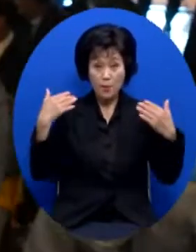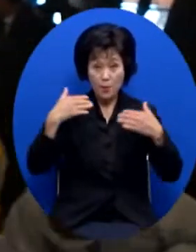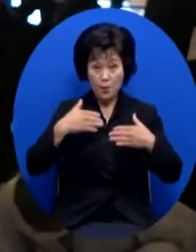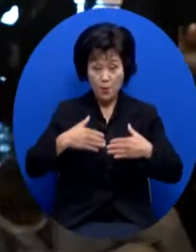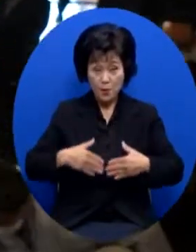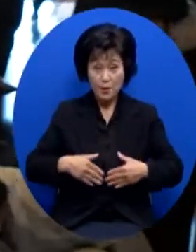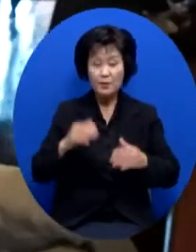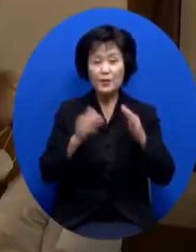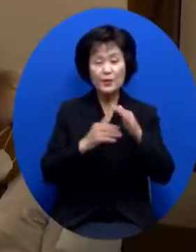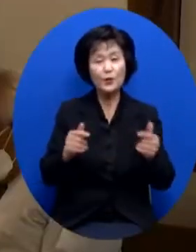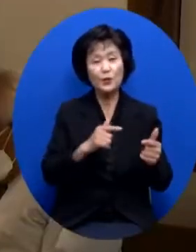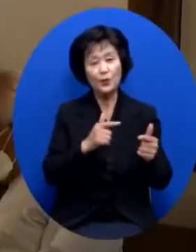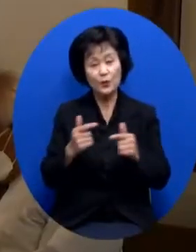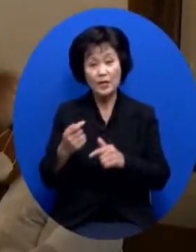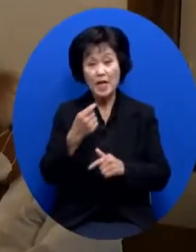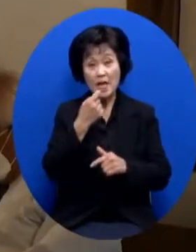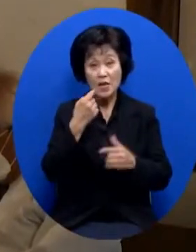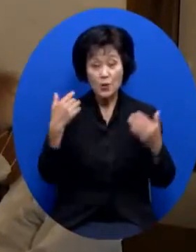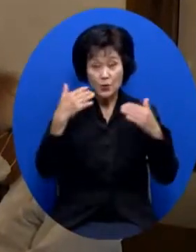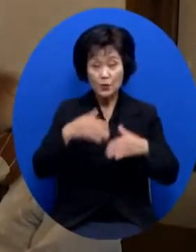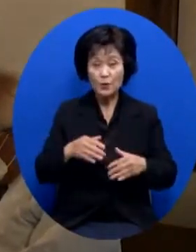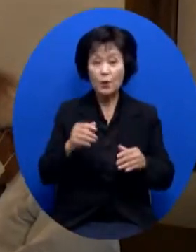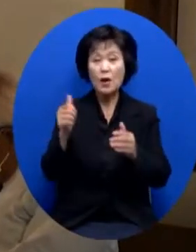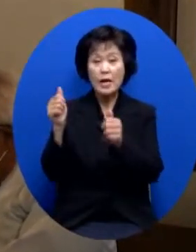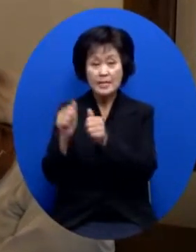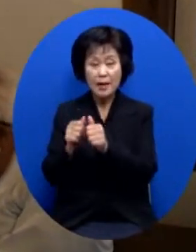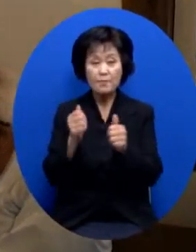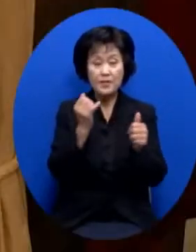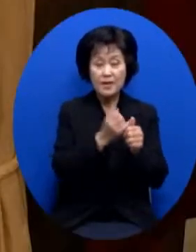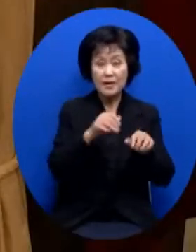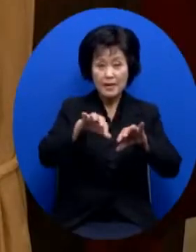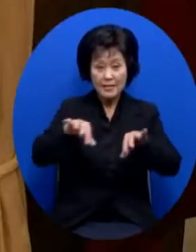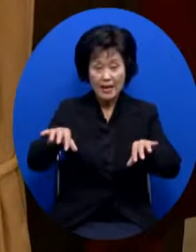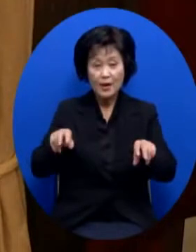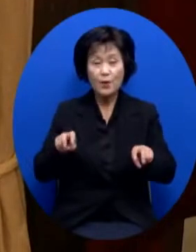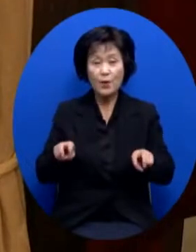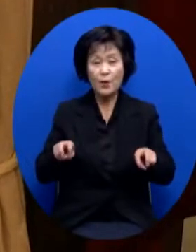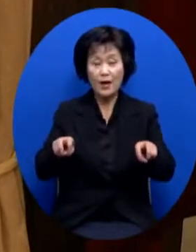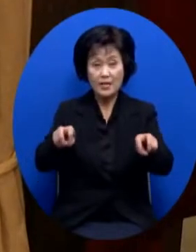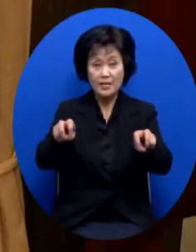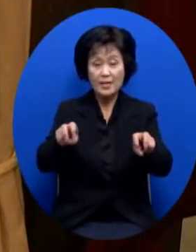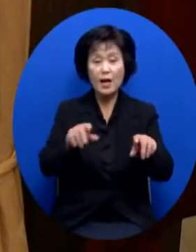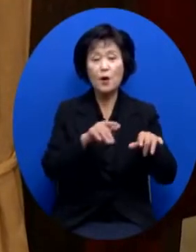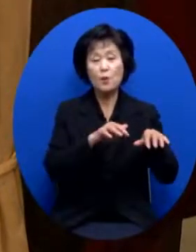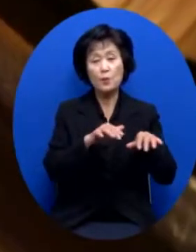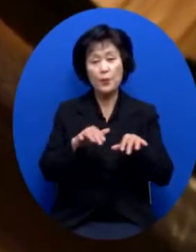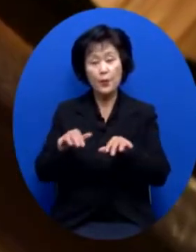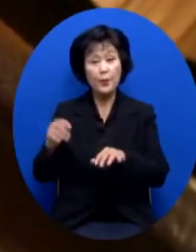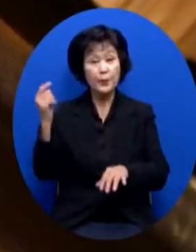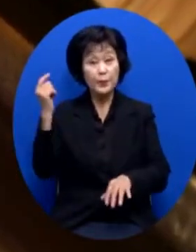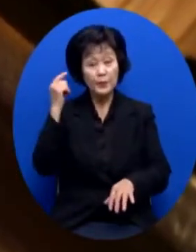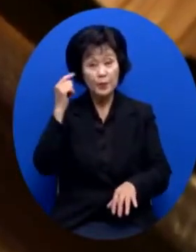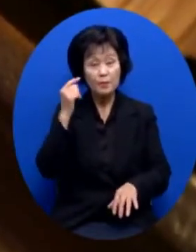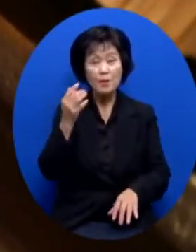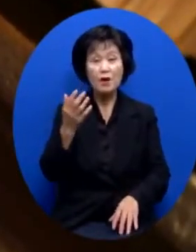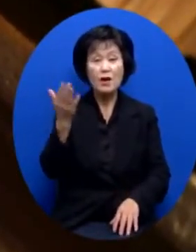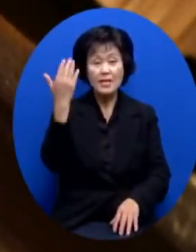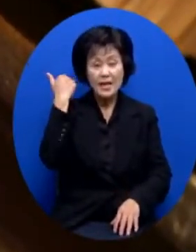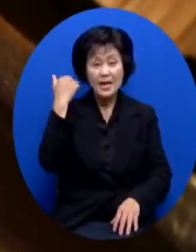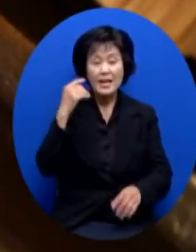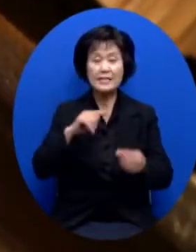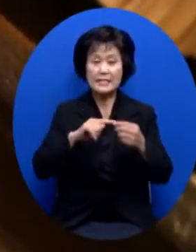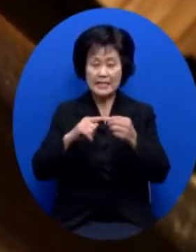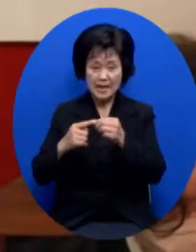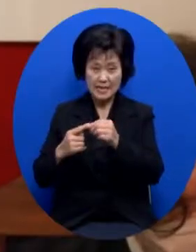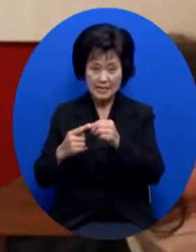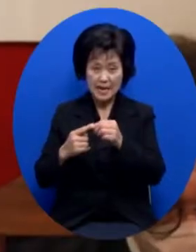드리운 휘장을 기준으로 남녀 성별을 구분해 앉았습니다. 풍금이 울리자 1900년대 번역된 옛날 가사로 찬송을